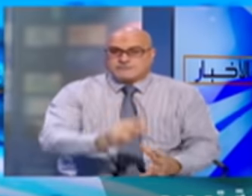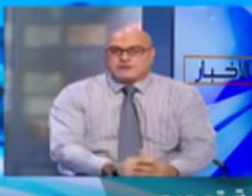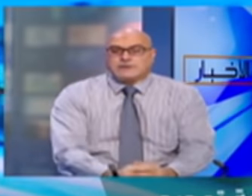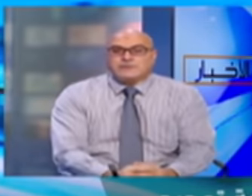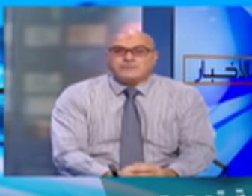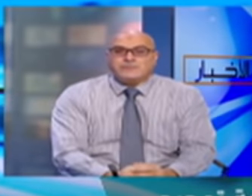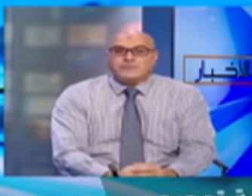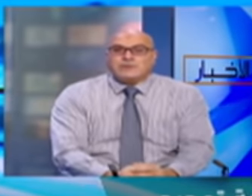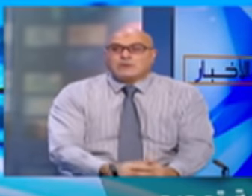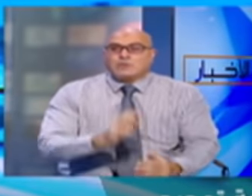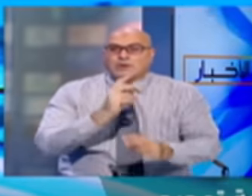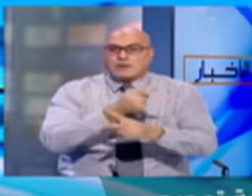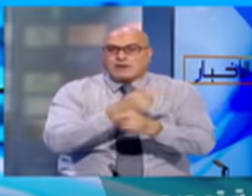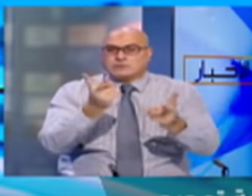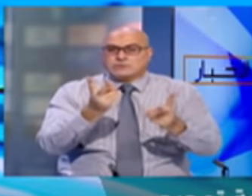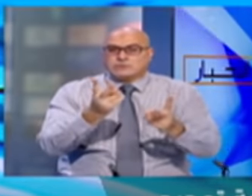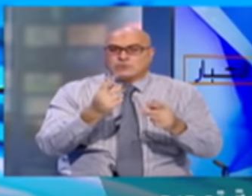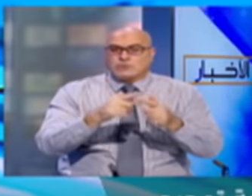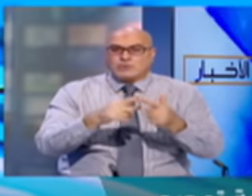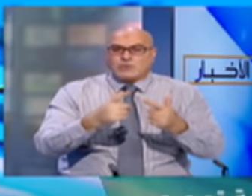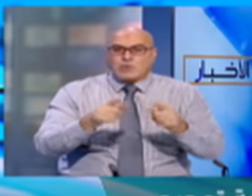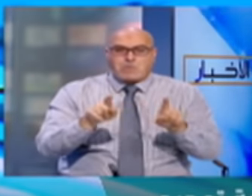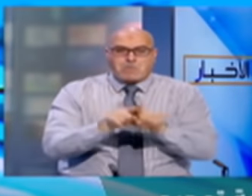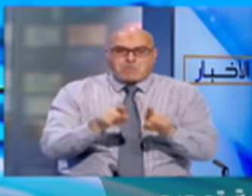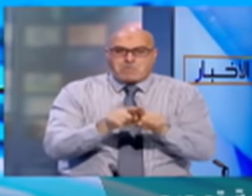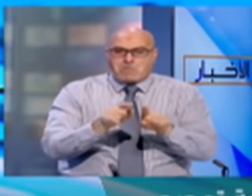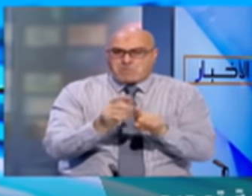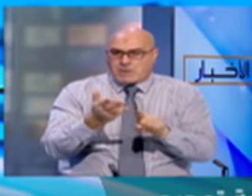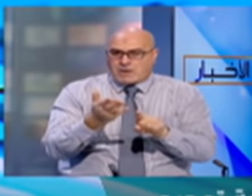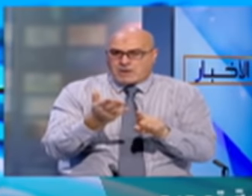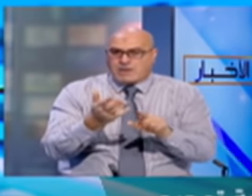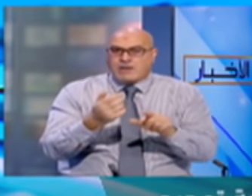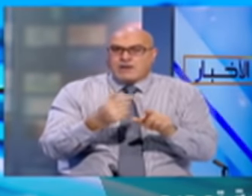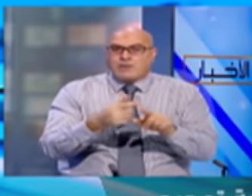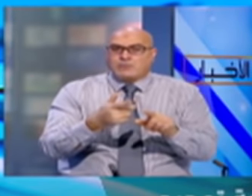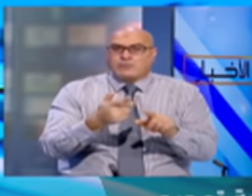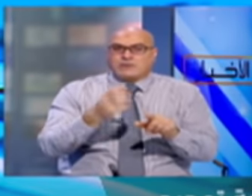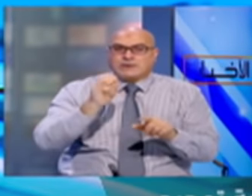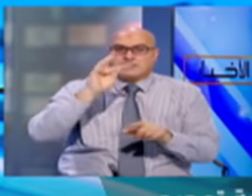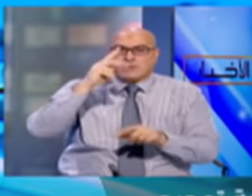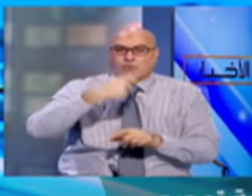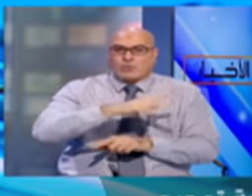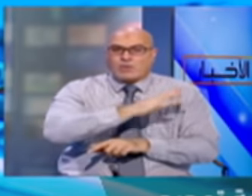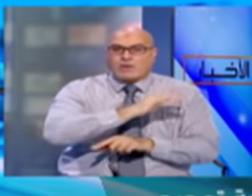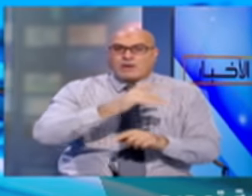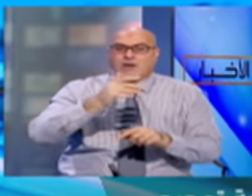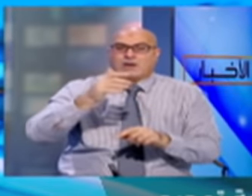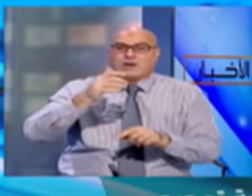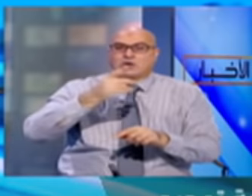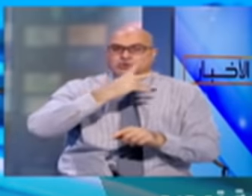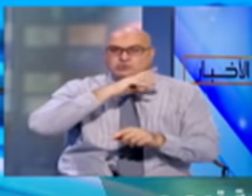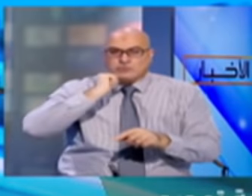كان مدفوعا جزئيا بالعوامل نفسها التي حفزت دعمه للمطالبات الإسرائيلية